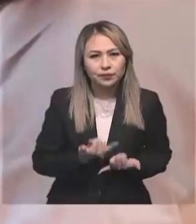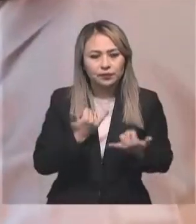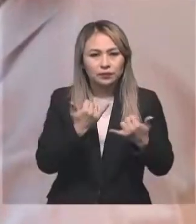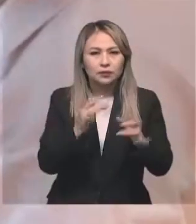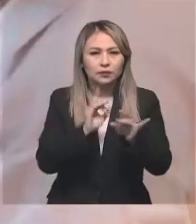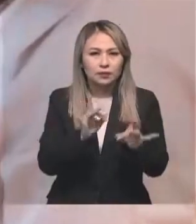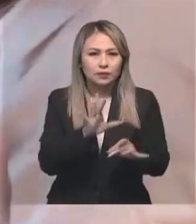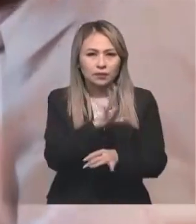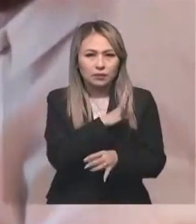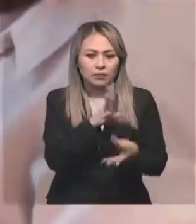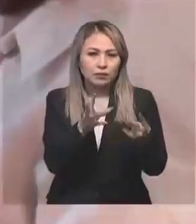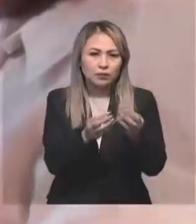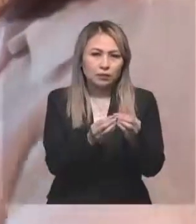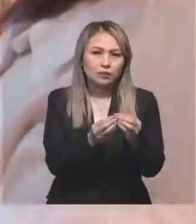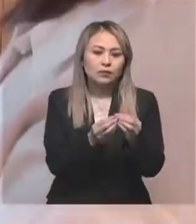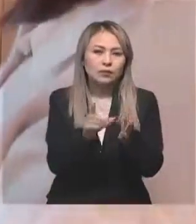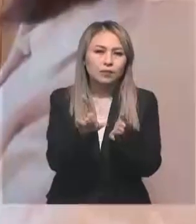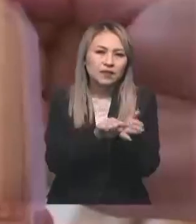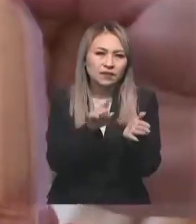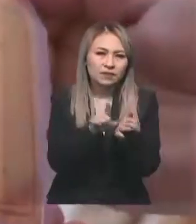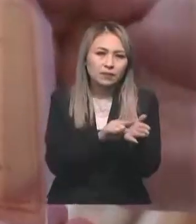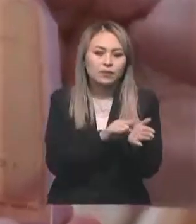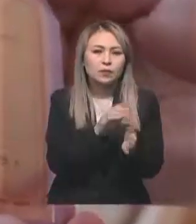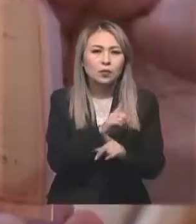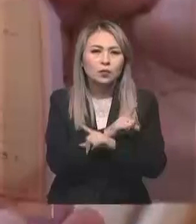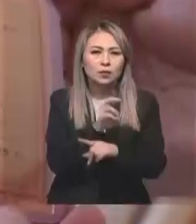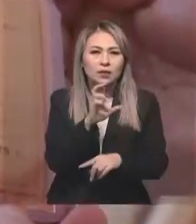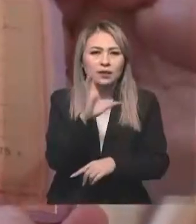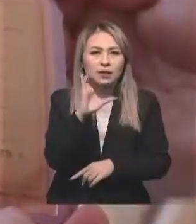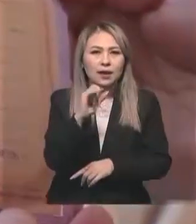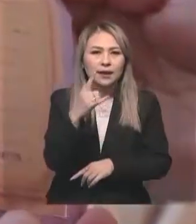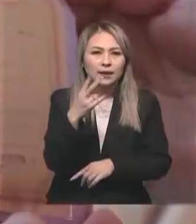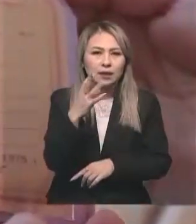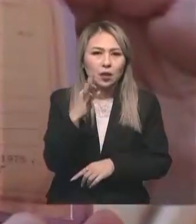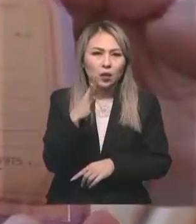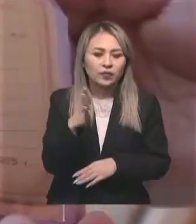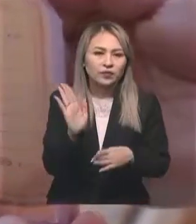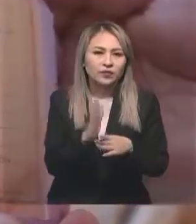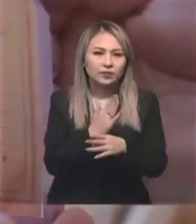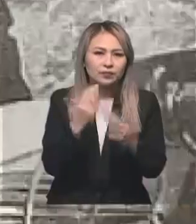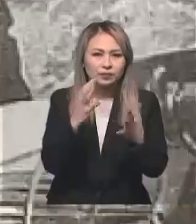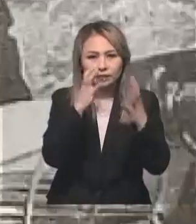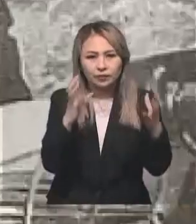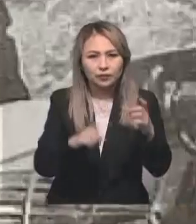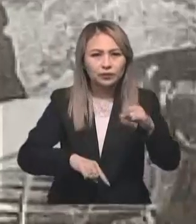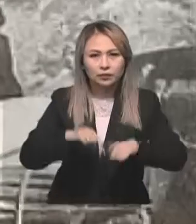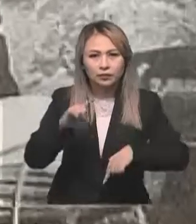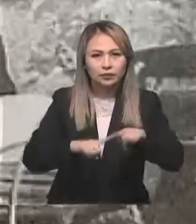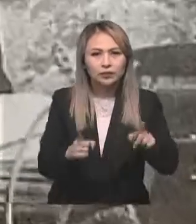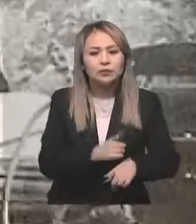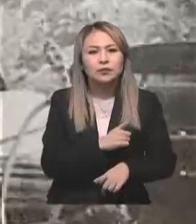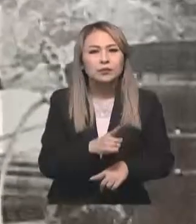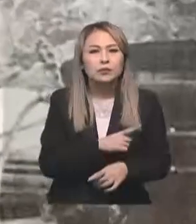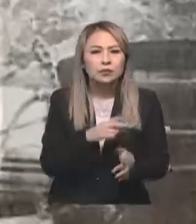айналатынын атап өткен. Үнтаспа қолөнерші марқұм Бақыт Сағындықтың жеке мұрағатында сақталған. Жақында